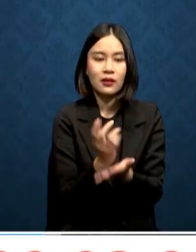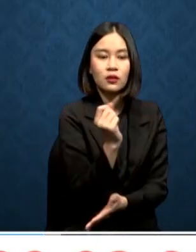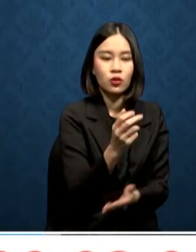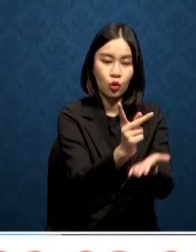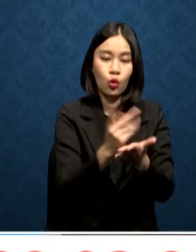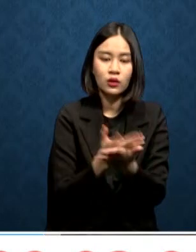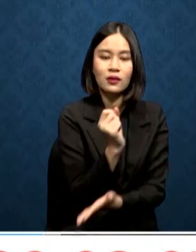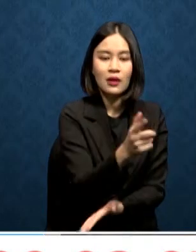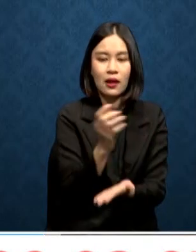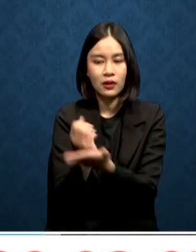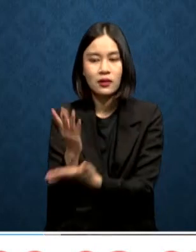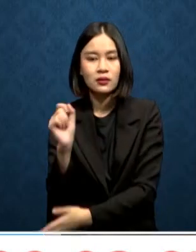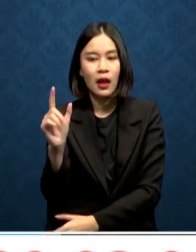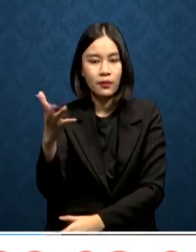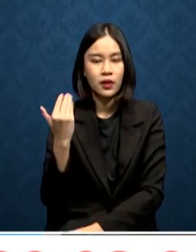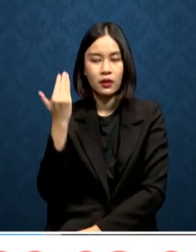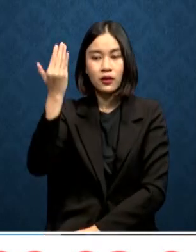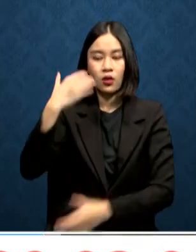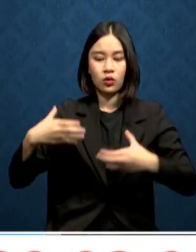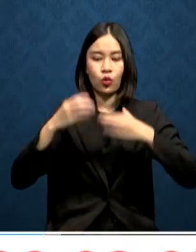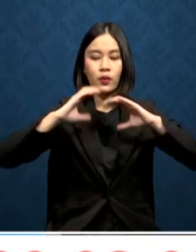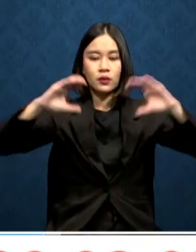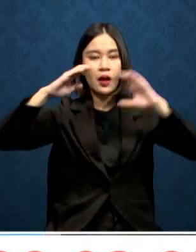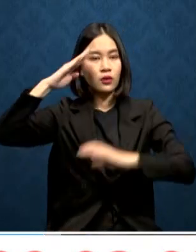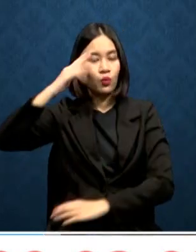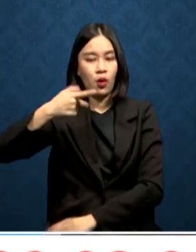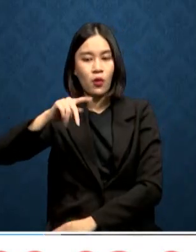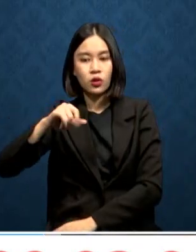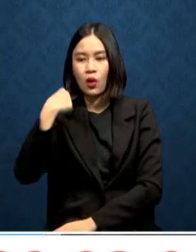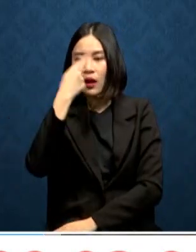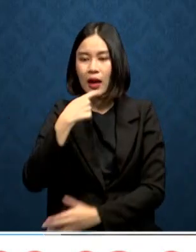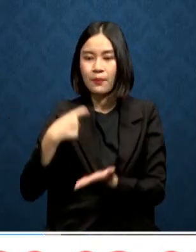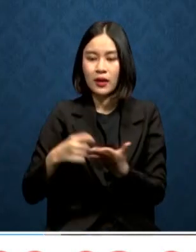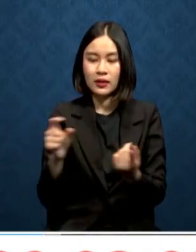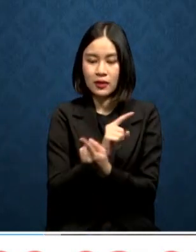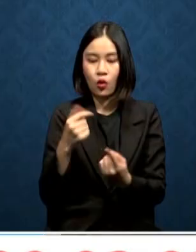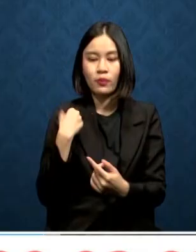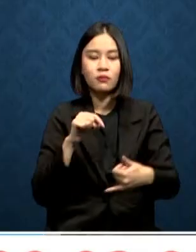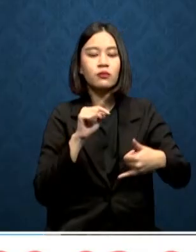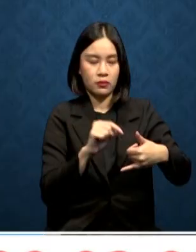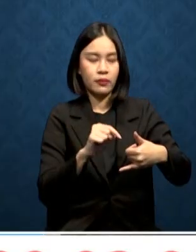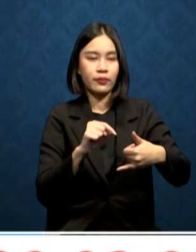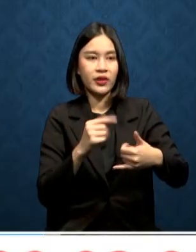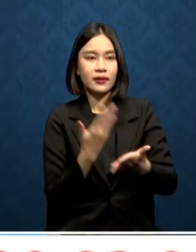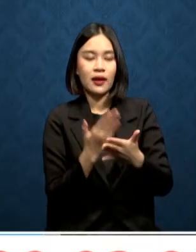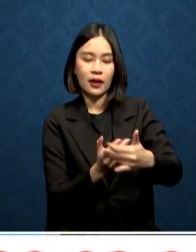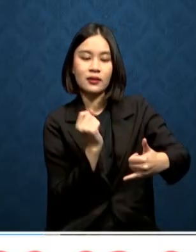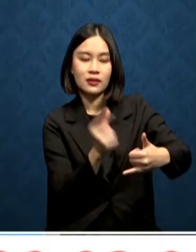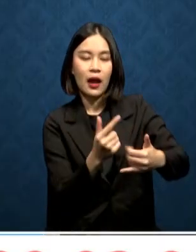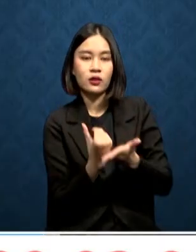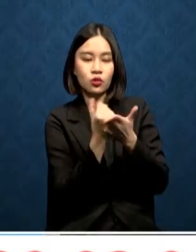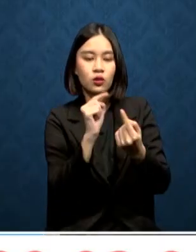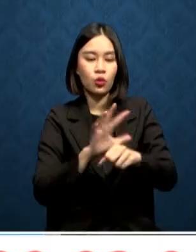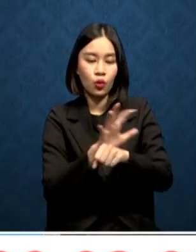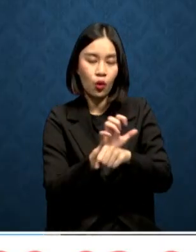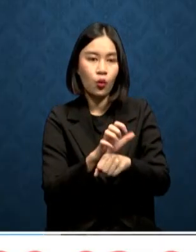านะครับเมื่อครั้งรัฐบาลพลเอกประยุทธ์จันทร์โอชาเนี่ยคนที่มีประกันสังคมนะครับน้องคนนี้ก็มีประกันสังคมได้รับเงินเยียวยาช่วงวิกฤตโควิด